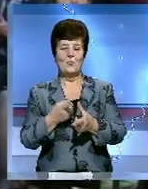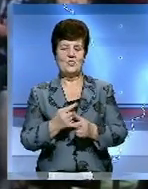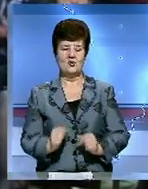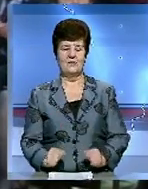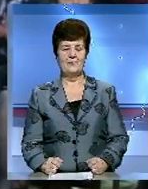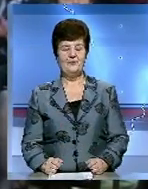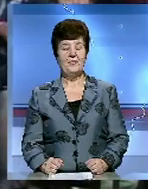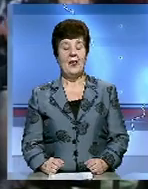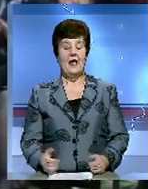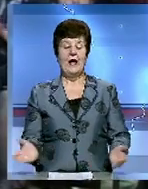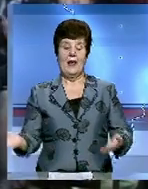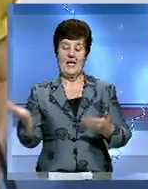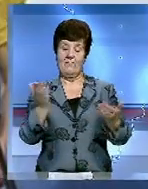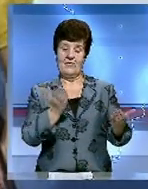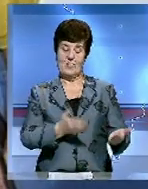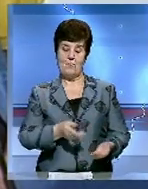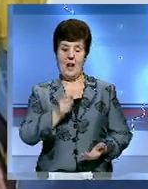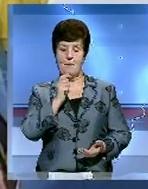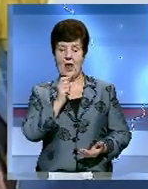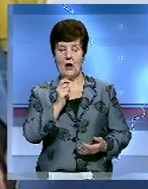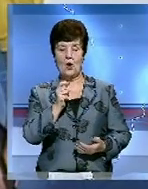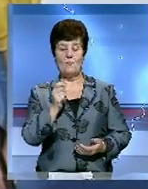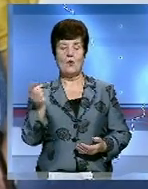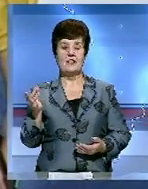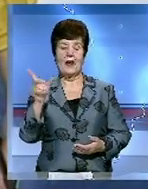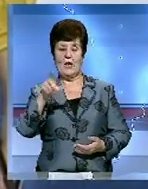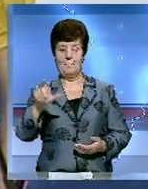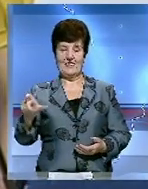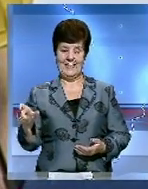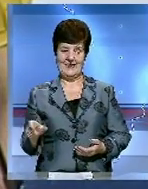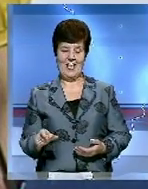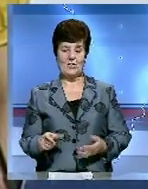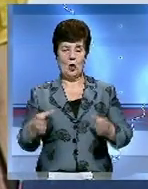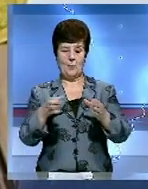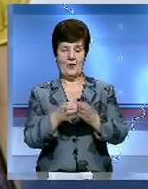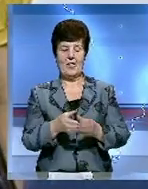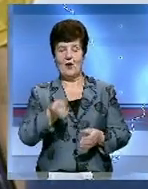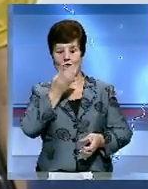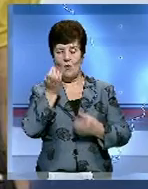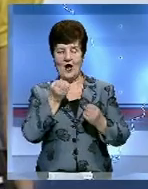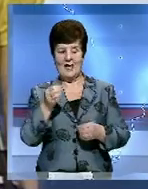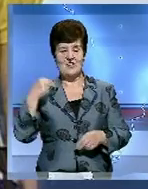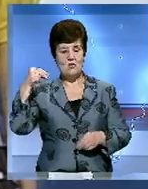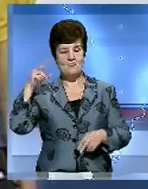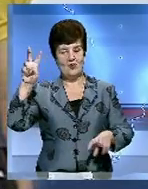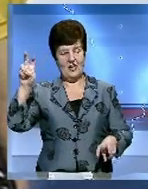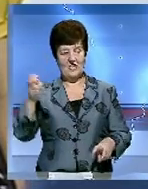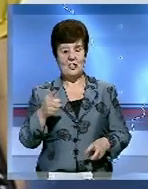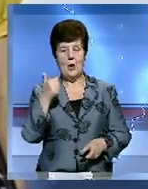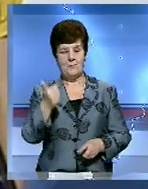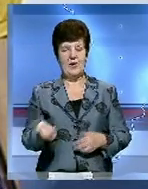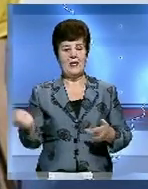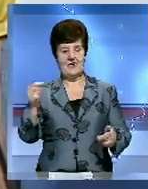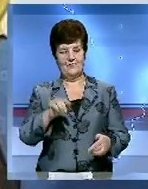Invităm la microfon reprezentantul companiei Floare de Cireș. Bine ați venit și felicitări în